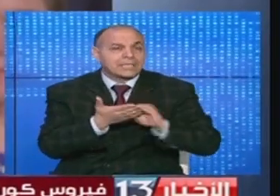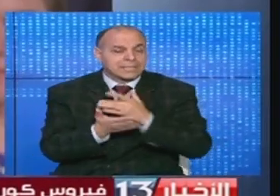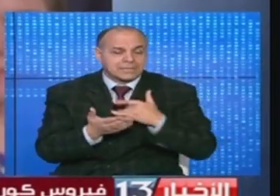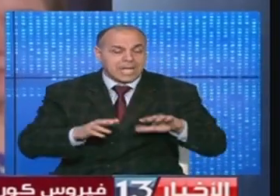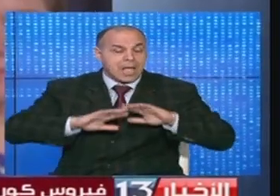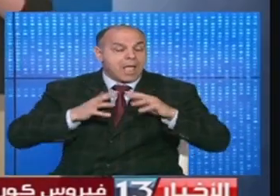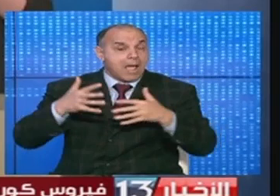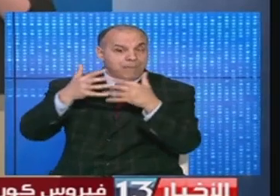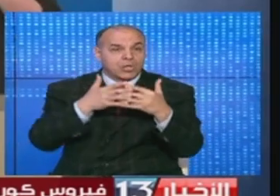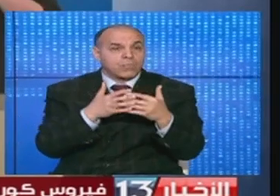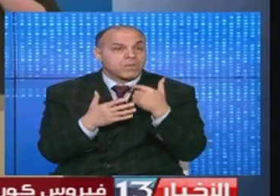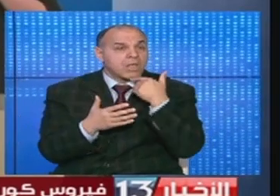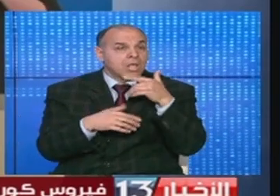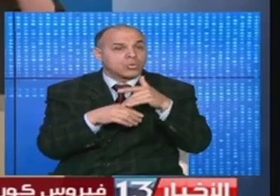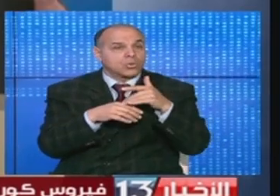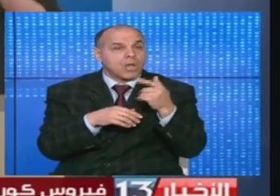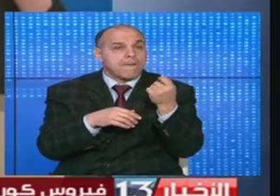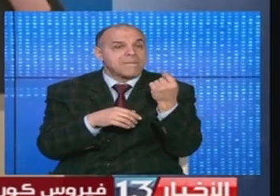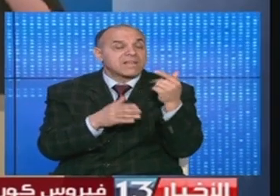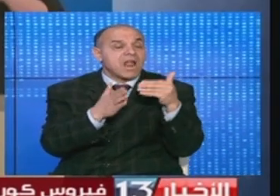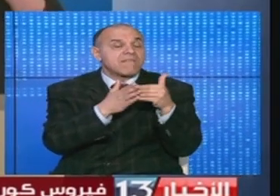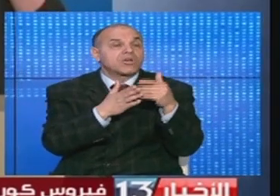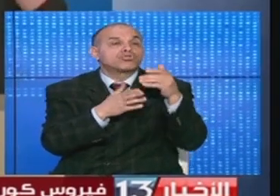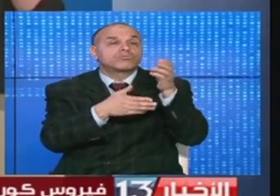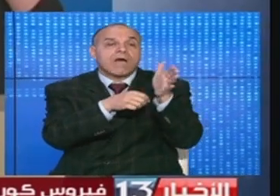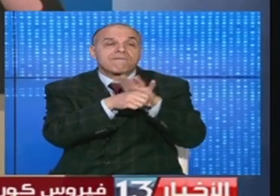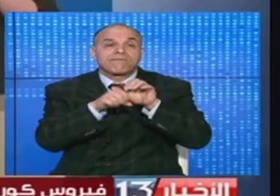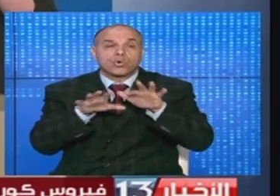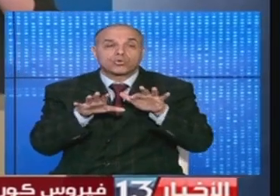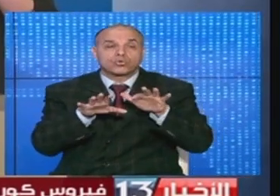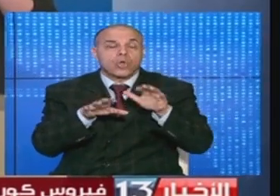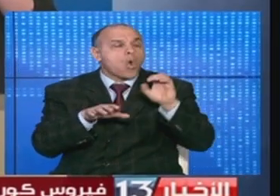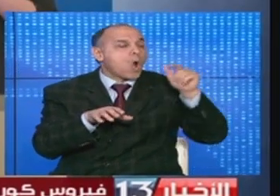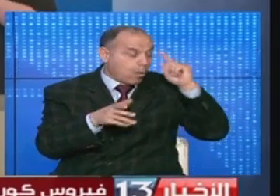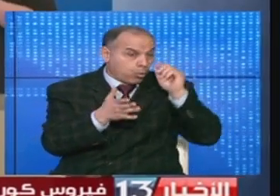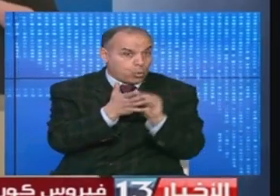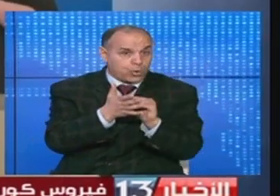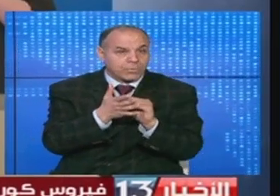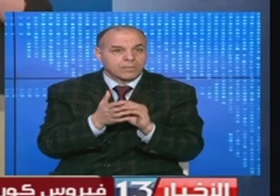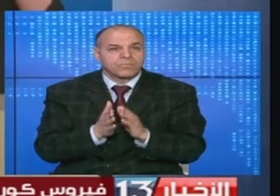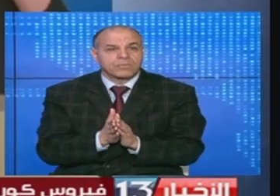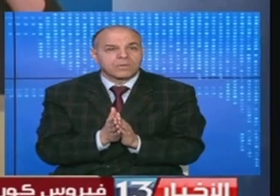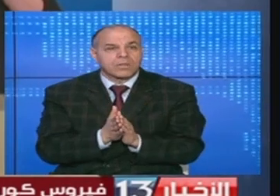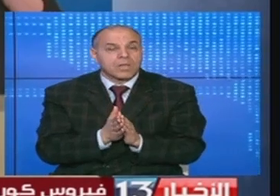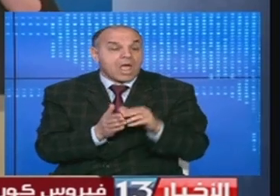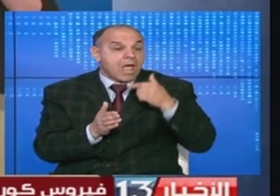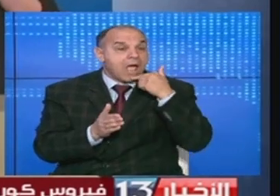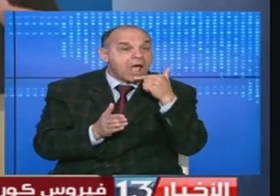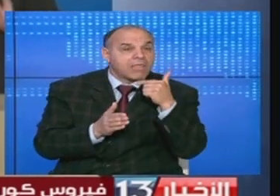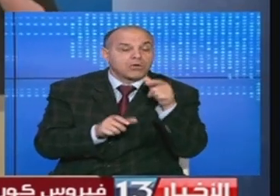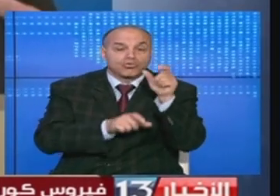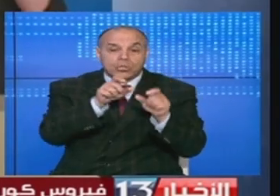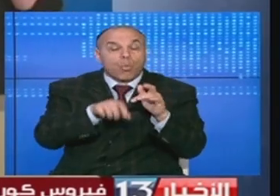الامريكيه الى اصابه مائه الف شخص بالفيروس في ولايه اوهايو وسط غرب البلاد في غضون ذلك تخضع